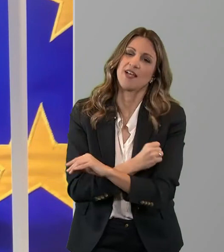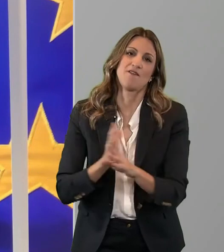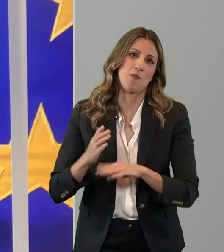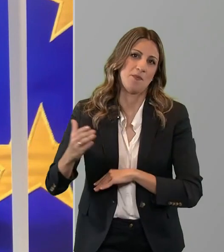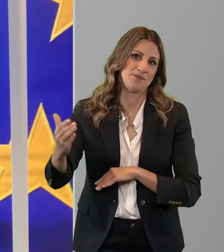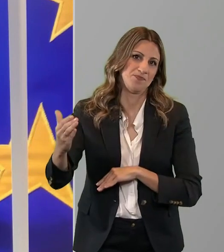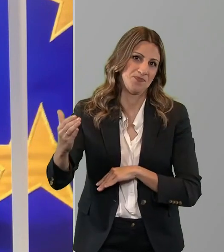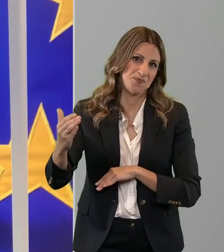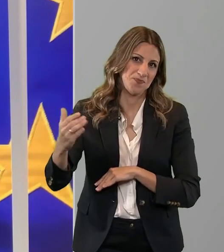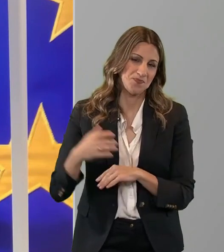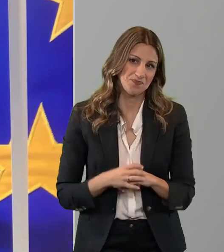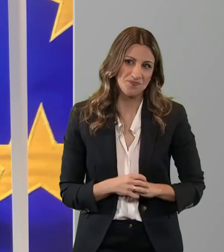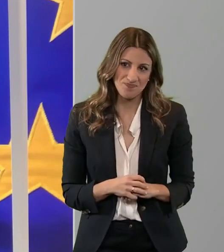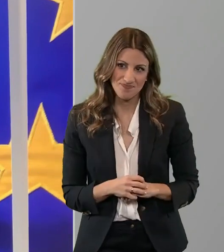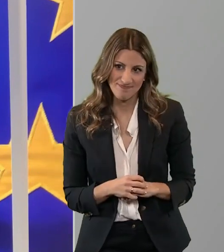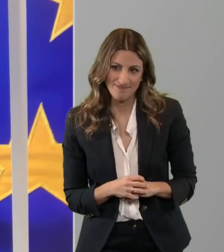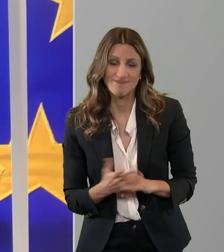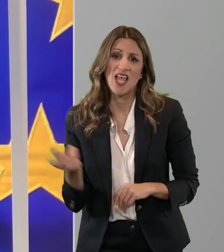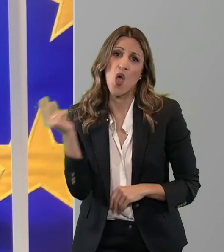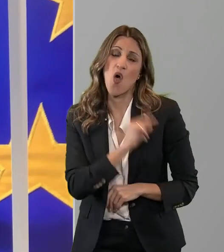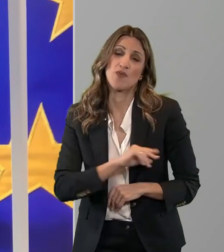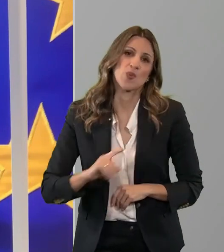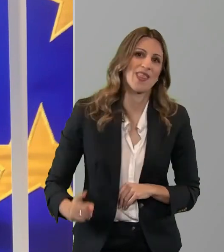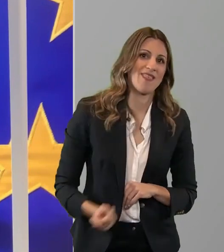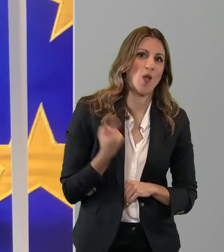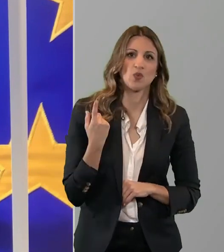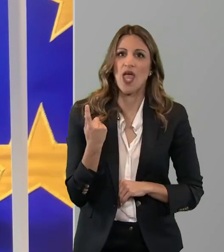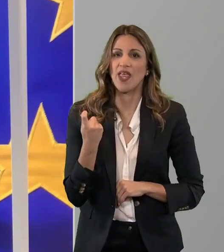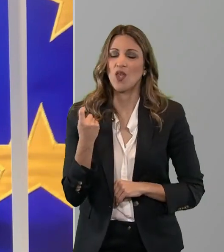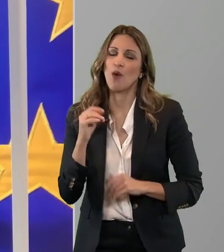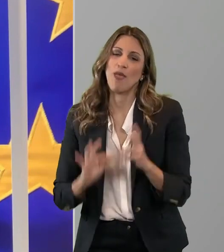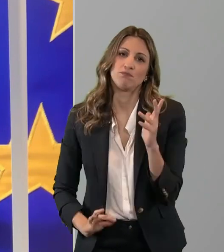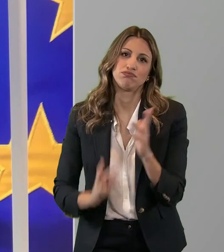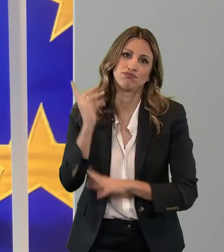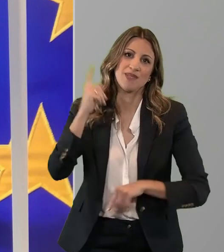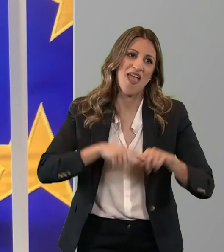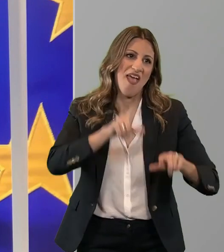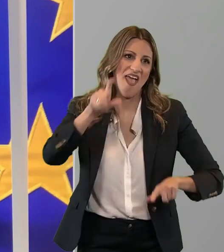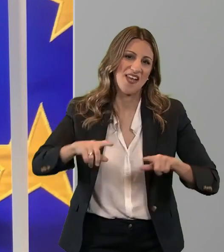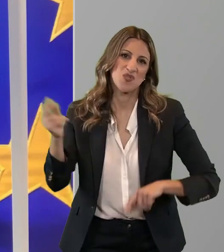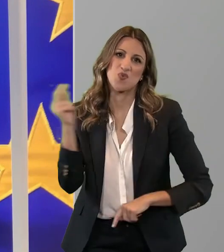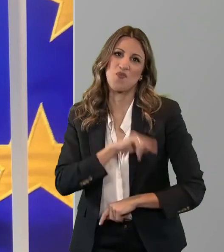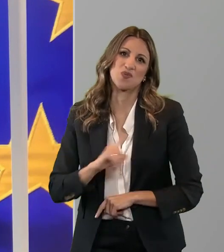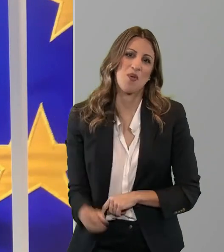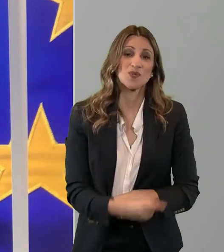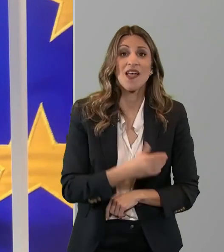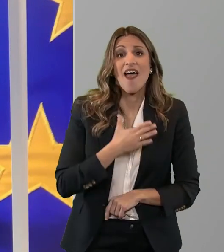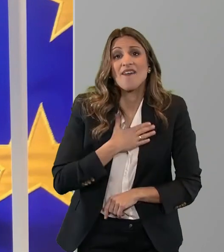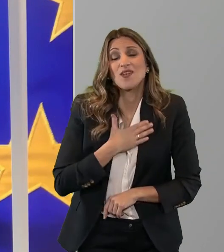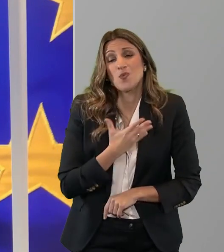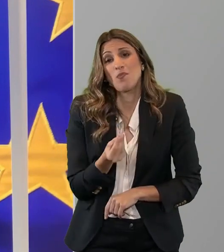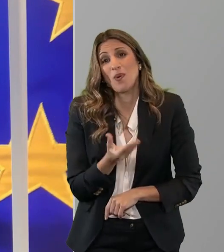και μακροπρόθεσμα, πολλαπλά ωφέλη για την οικονομία και τους Έλληνες. Σας ευχαριστώ